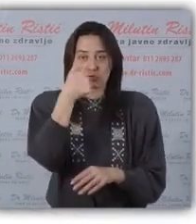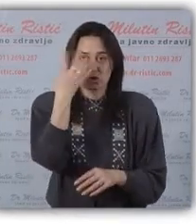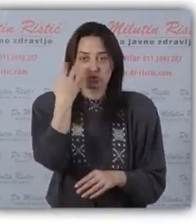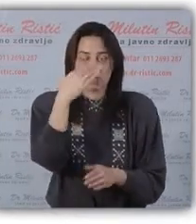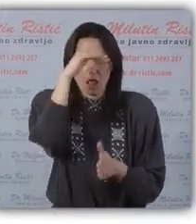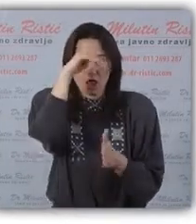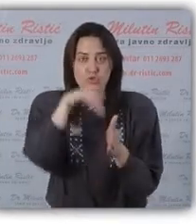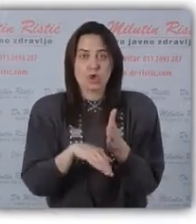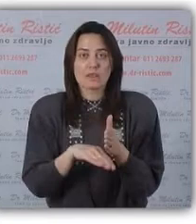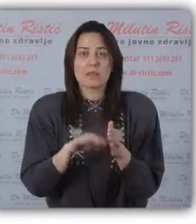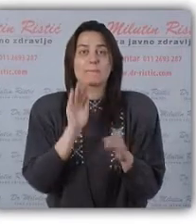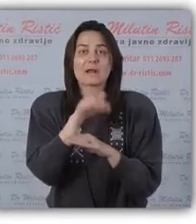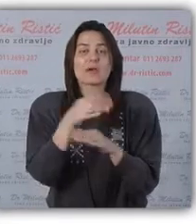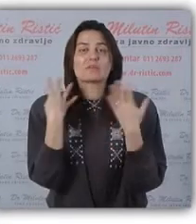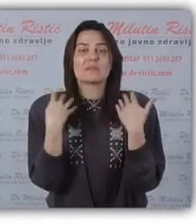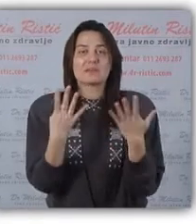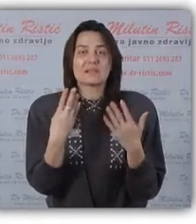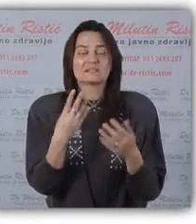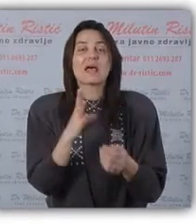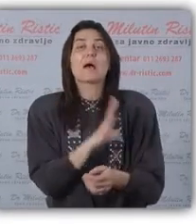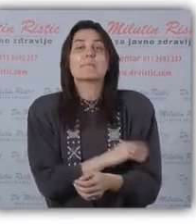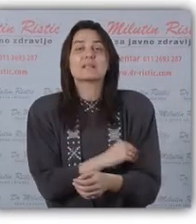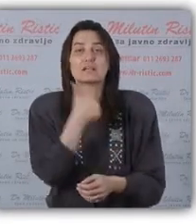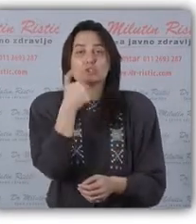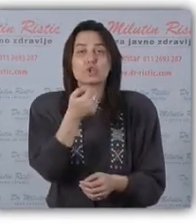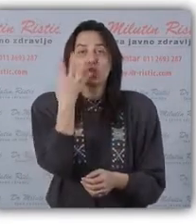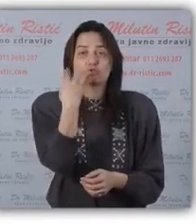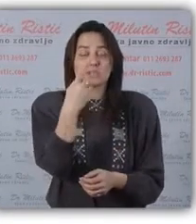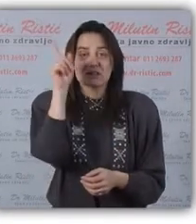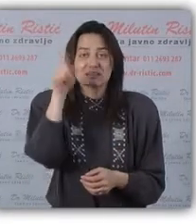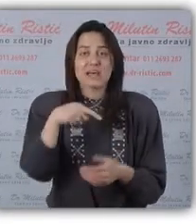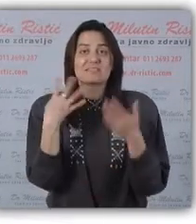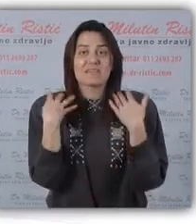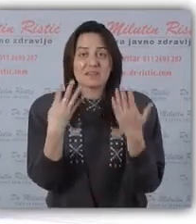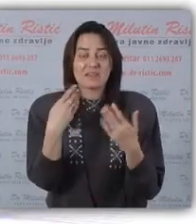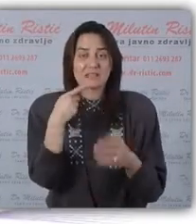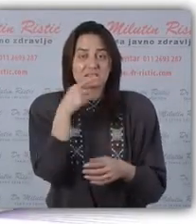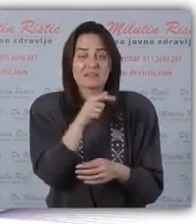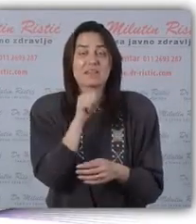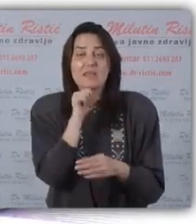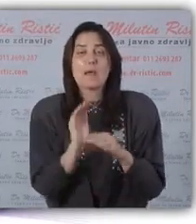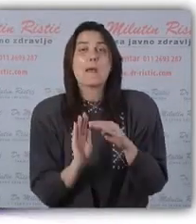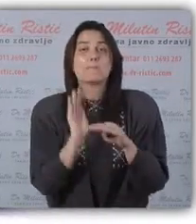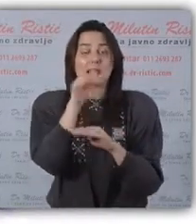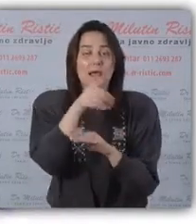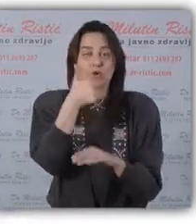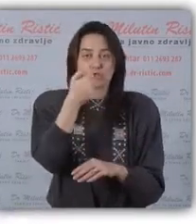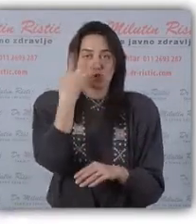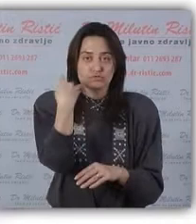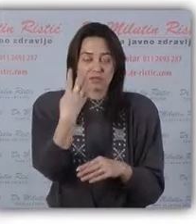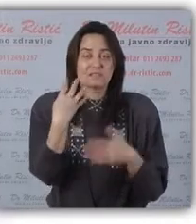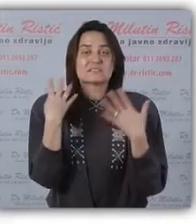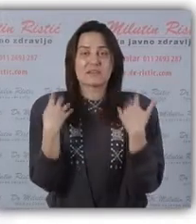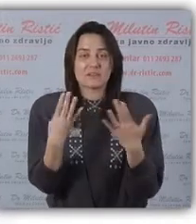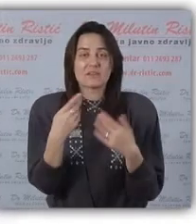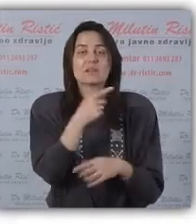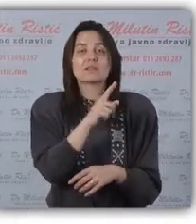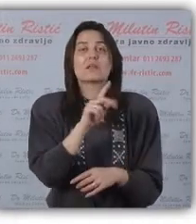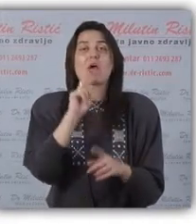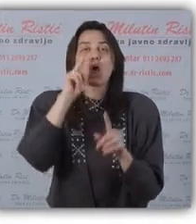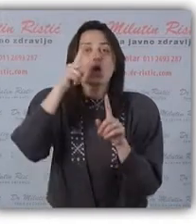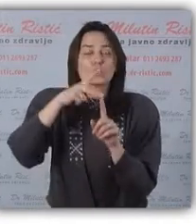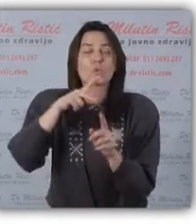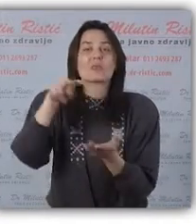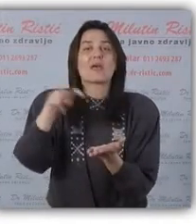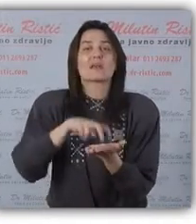preko 140, a donji preko 90. Znači, pritisak 140 sa 90, preko toga, preko 140-90